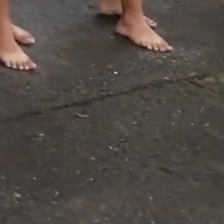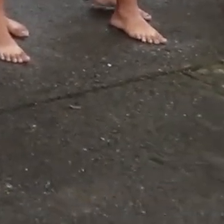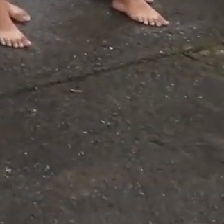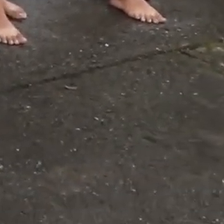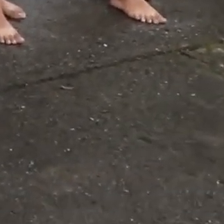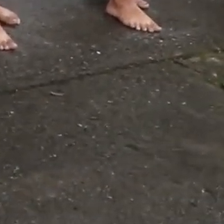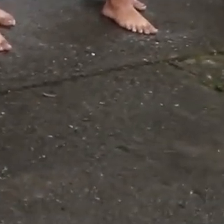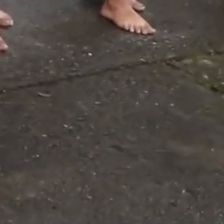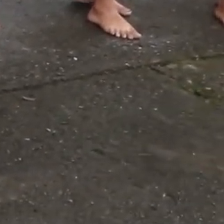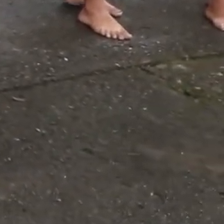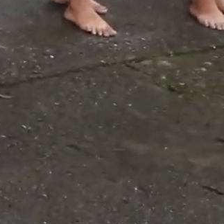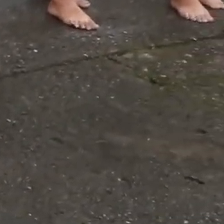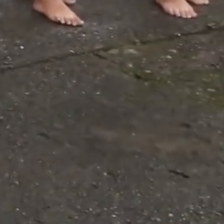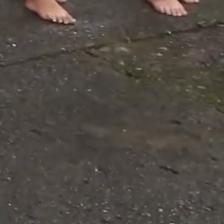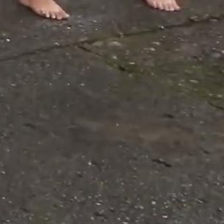agapawan da